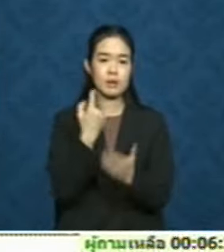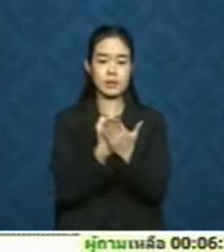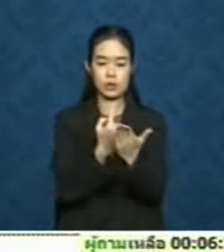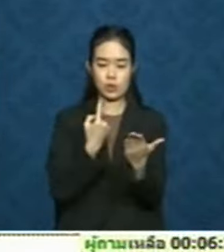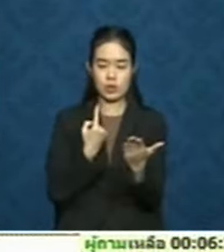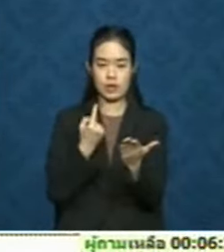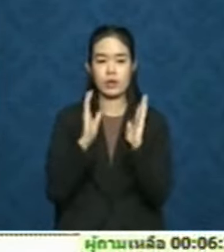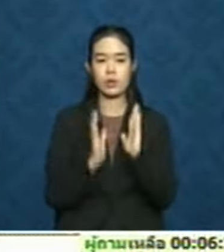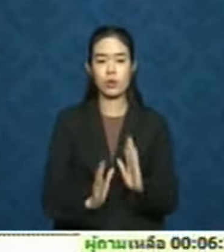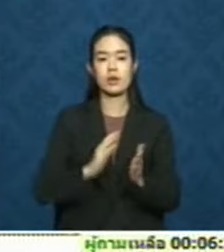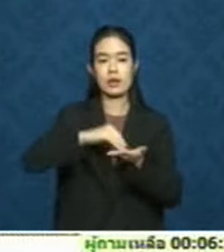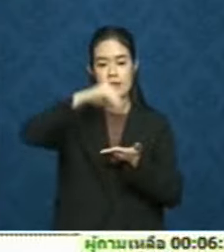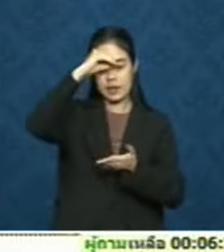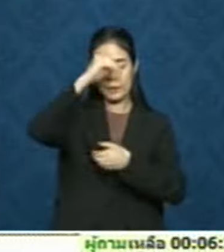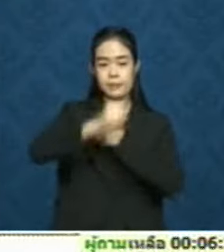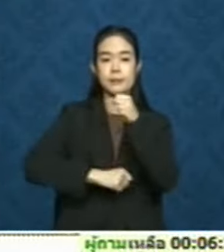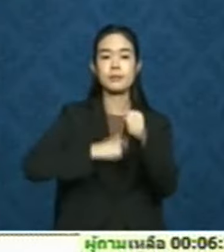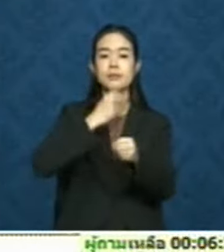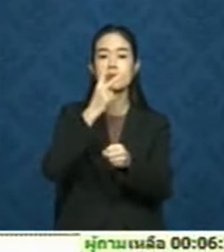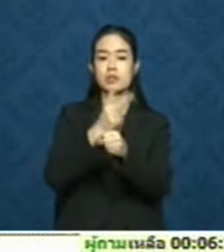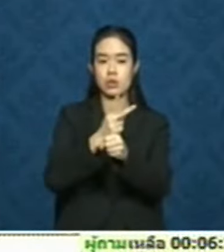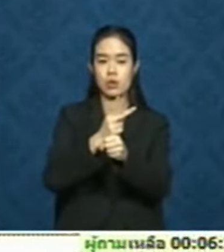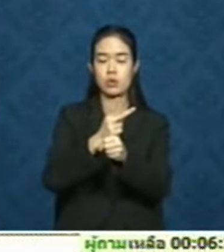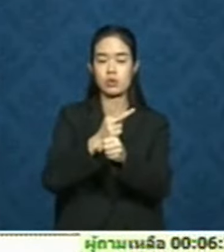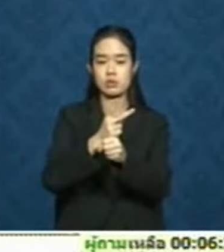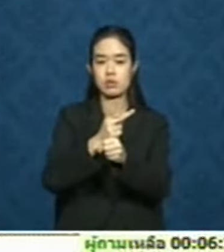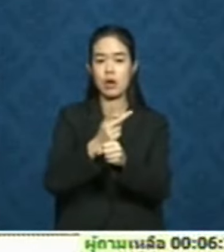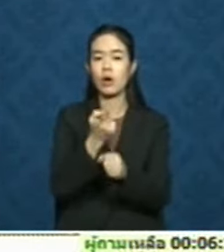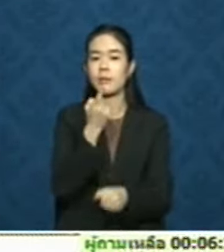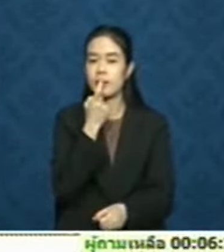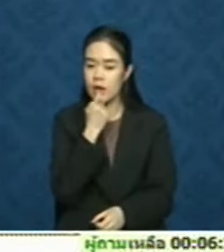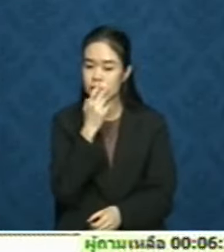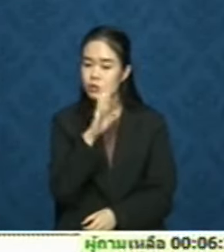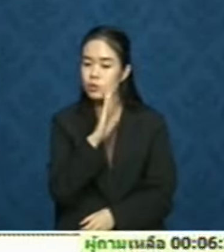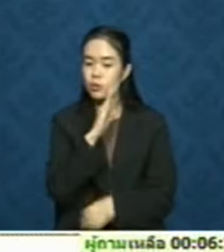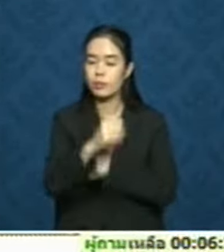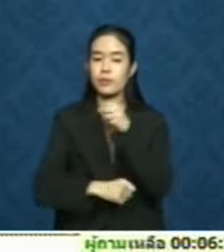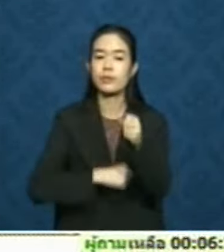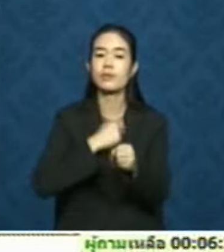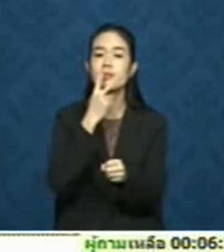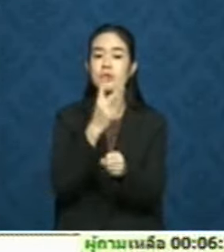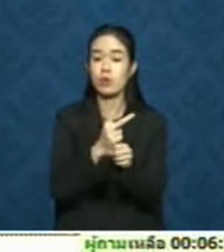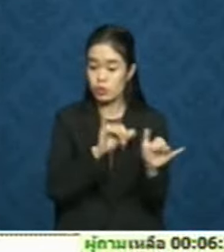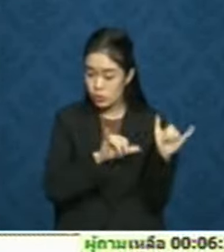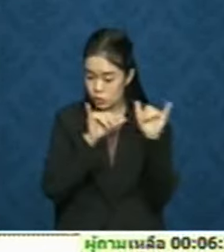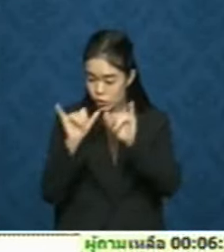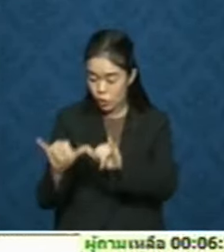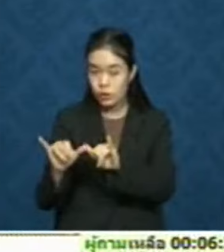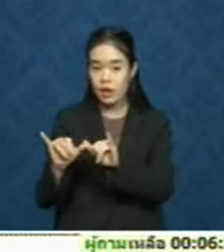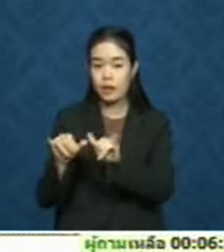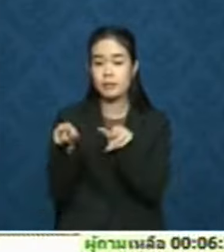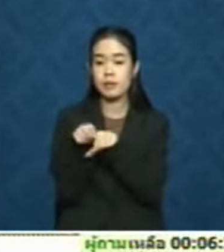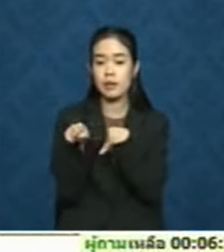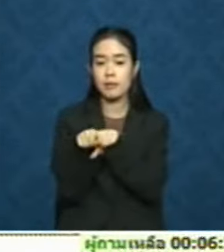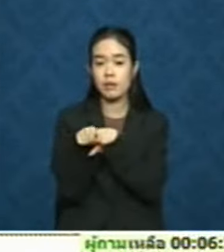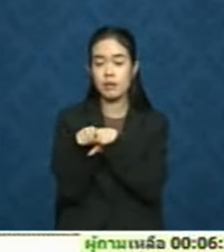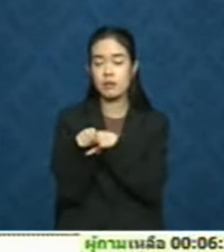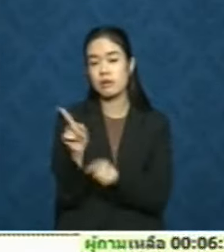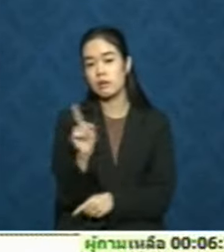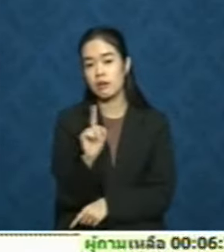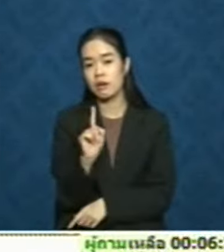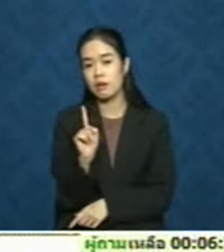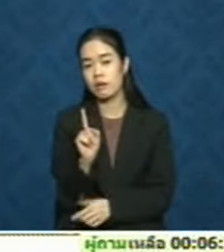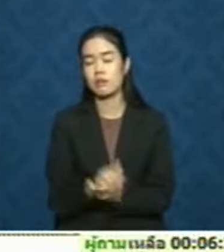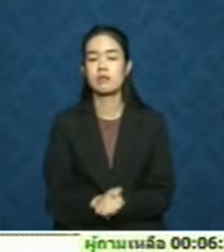าปีที่2ครับว่าถ้าอย่างนั้นปี2ต้องย้ายด้วยไหม